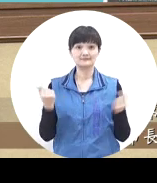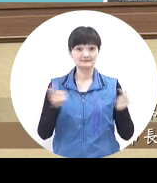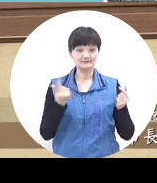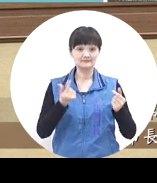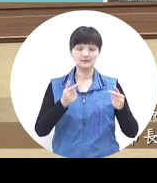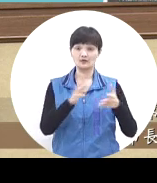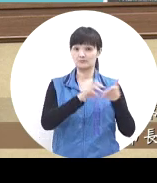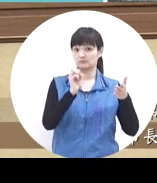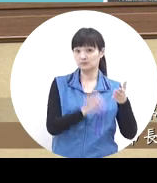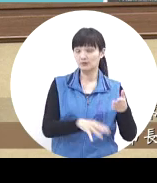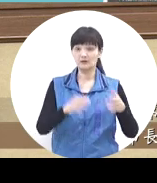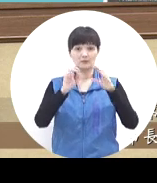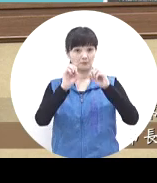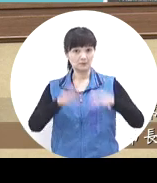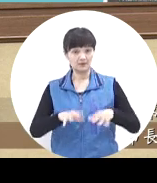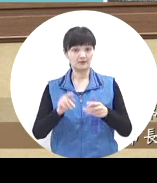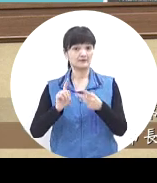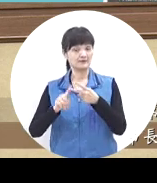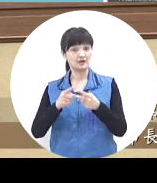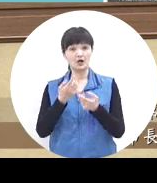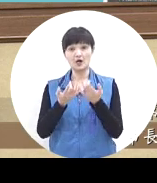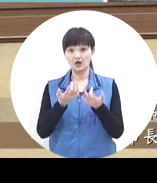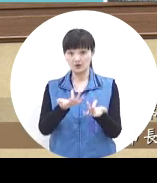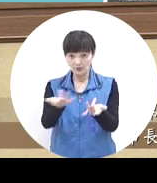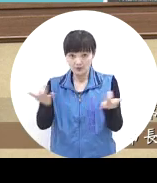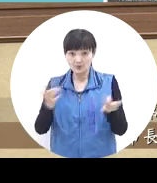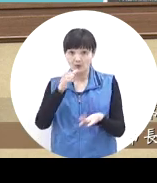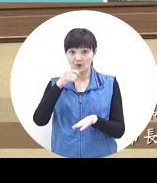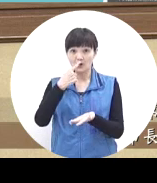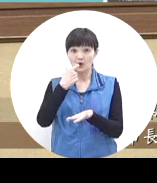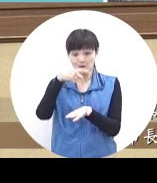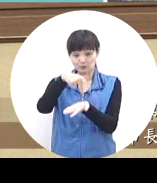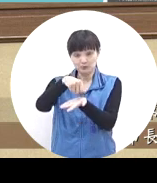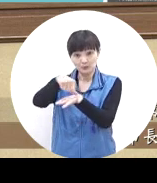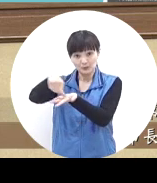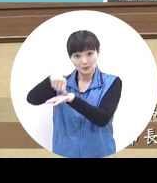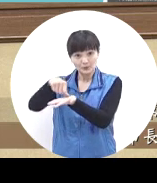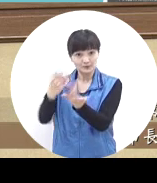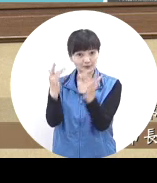除，包括绿化。所以在整个土地的绿化